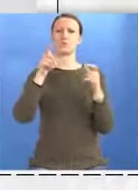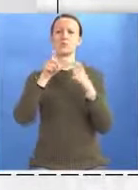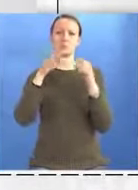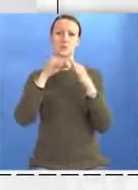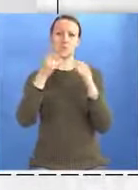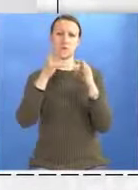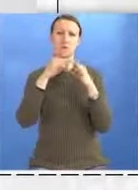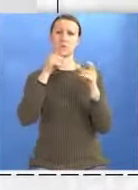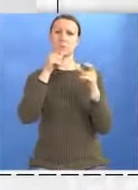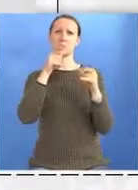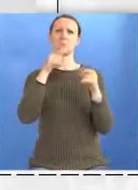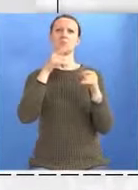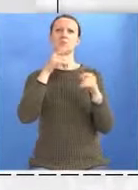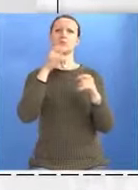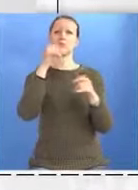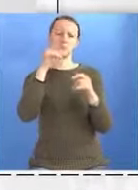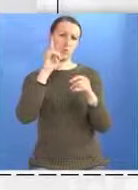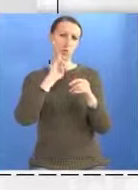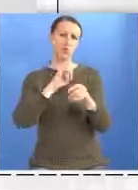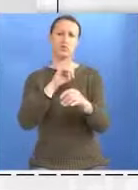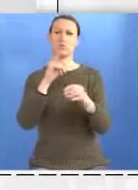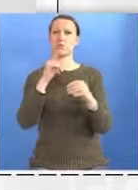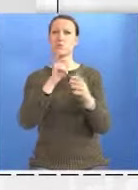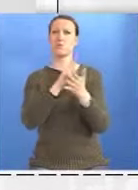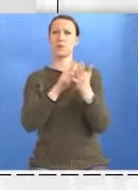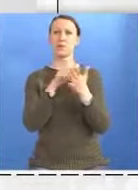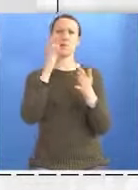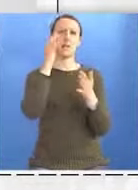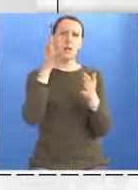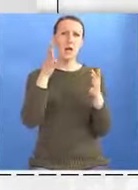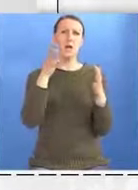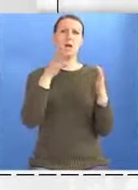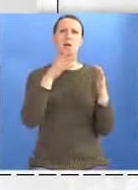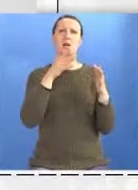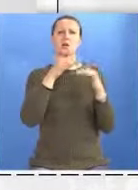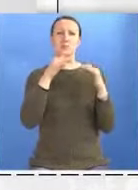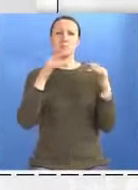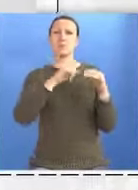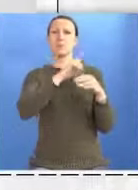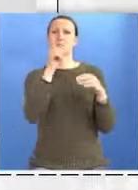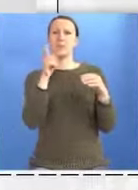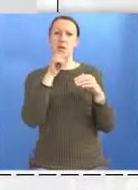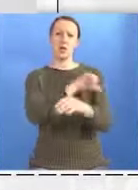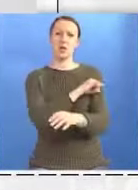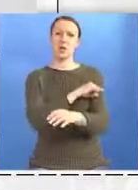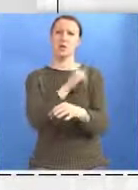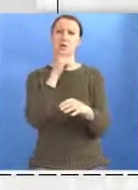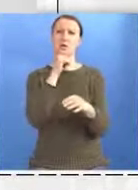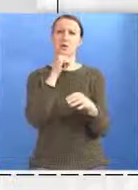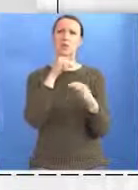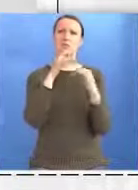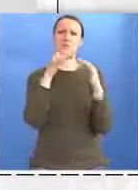Save u različitim godišnjim dobima, u različite doba dana, tokom cijele godine i